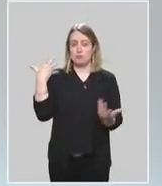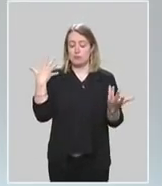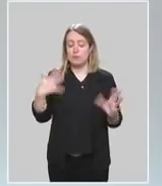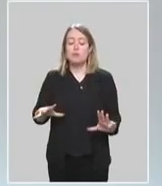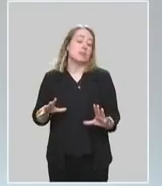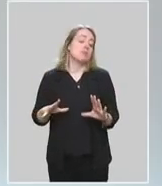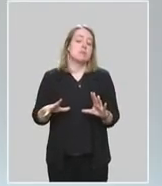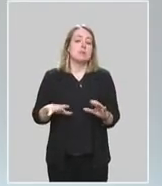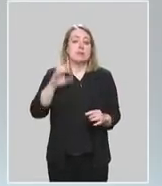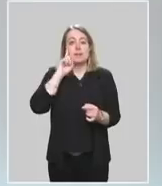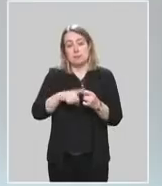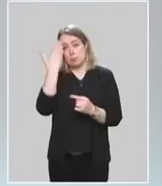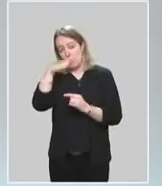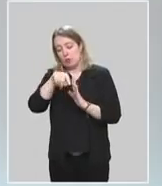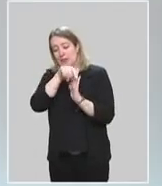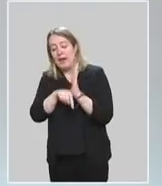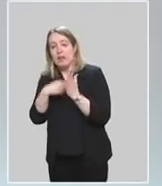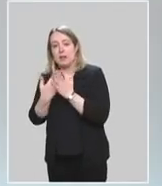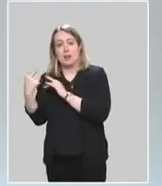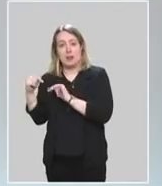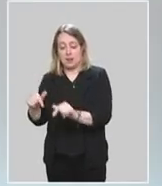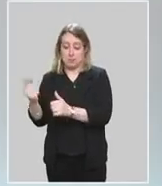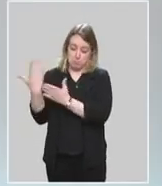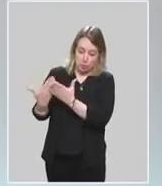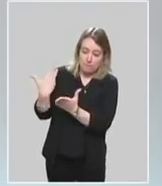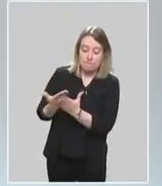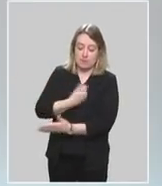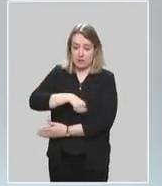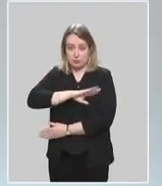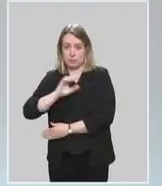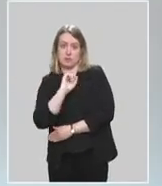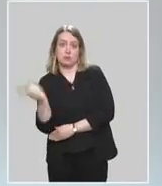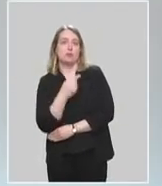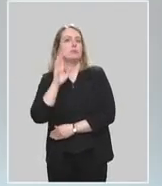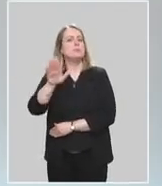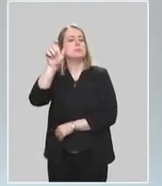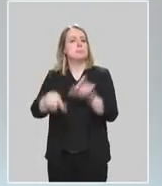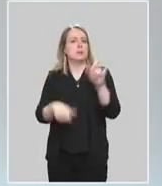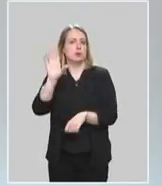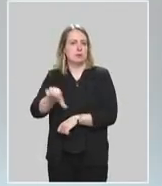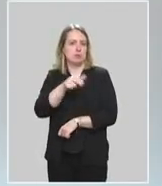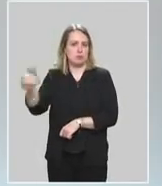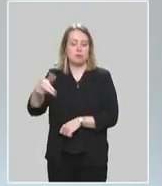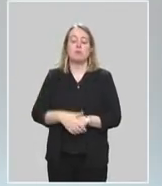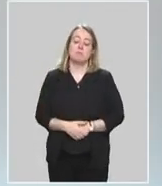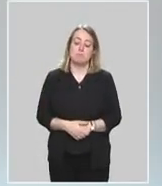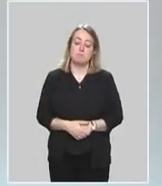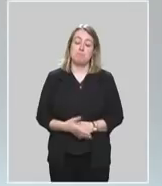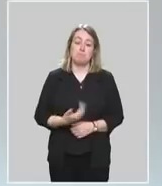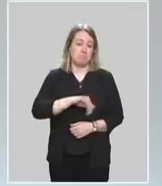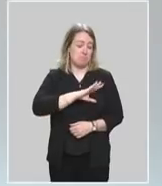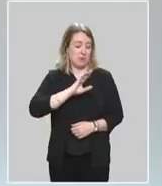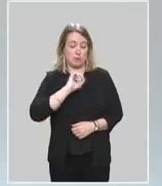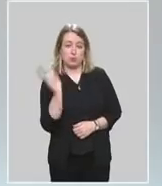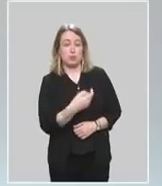travers d'autres mesures qui ont montré ce sens des responsabilités des acteurs de l'éducation. C'est grâce à la mobilisation de l'ensemble des membres de la